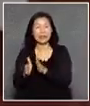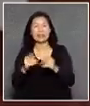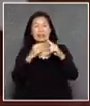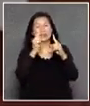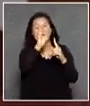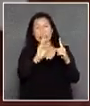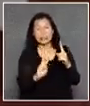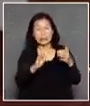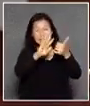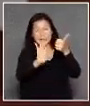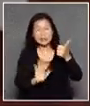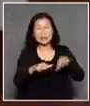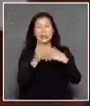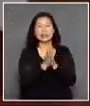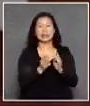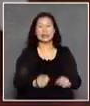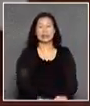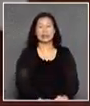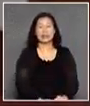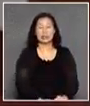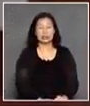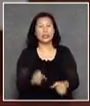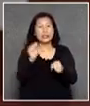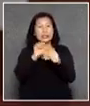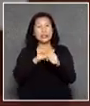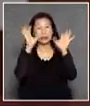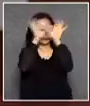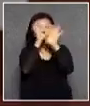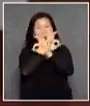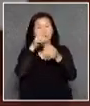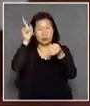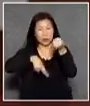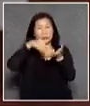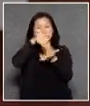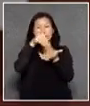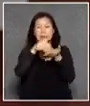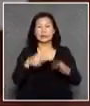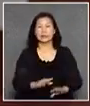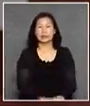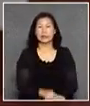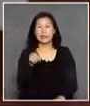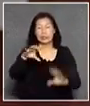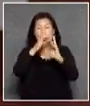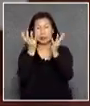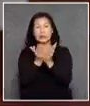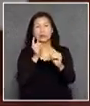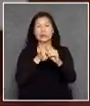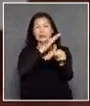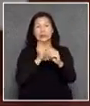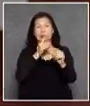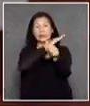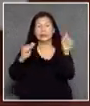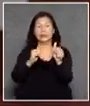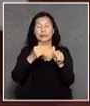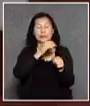生啦，呢啲係正確近似正確嘅論據，但係引申出一個錯誤嘅結論， 係咪？就係呢班人係應該打靶，係